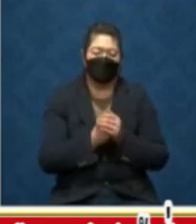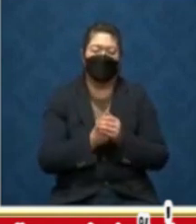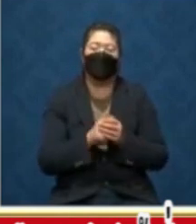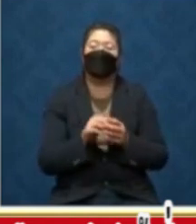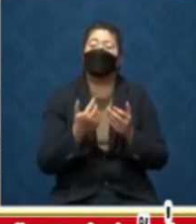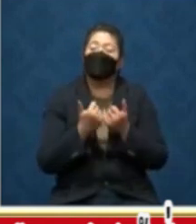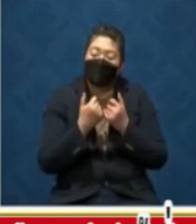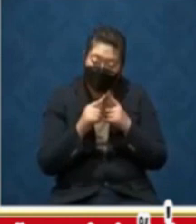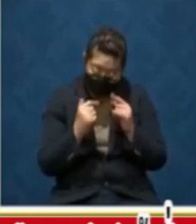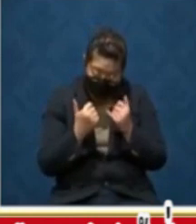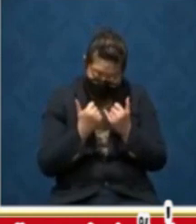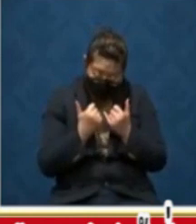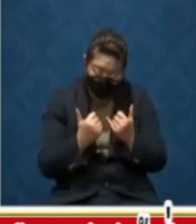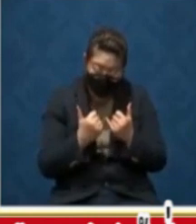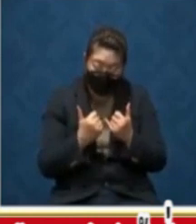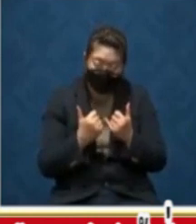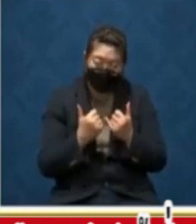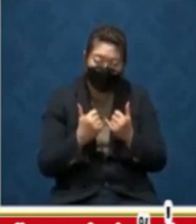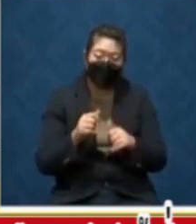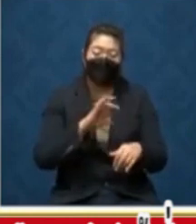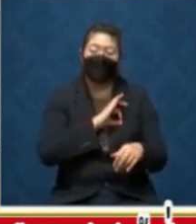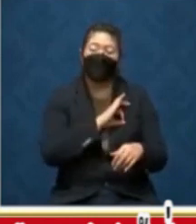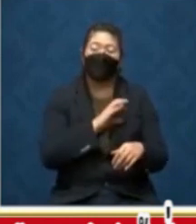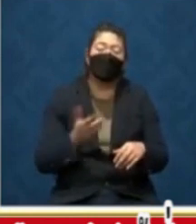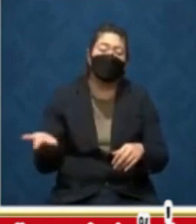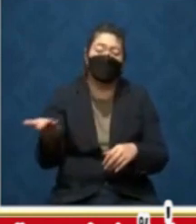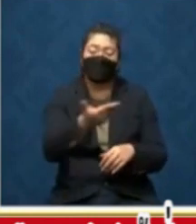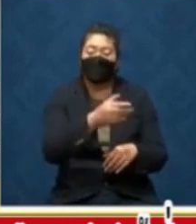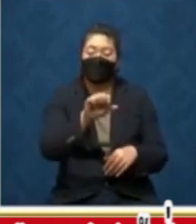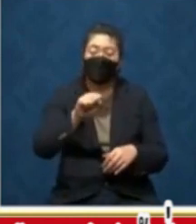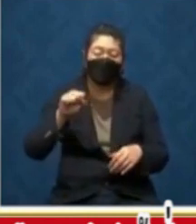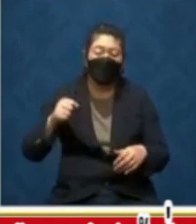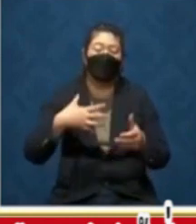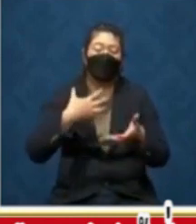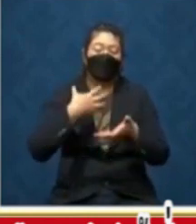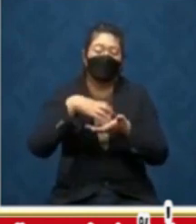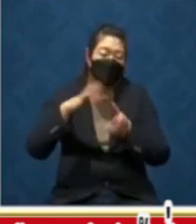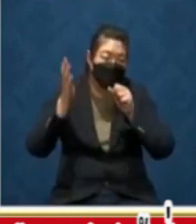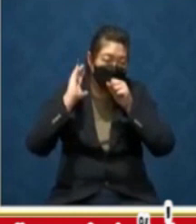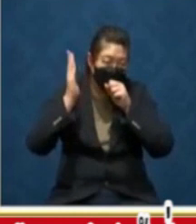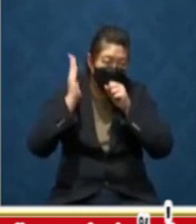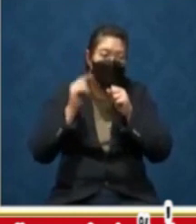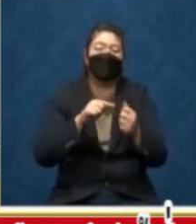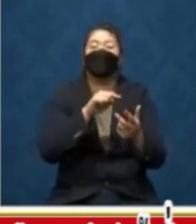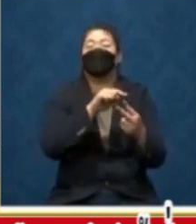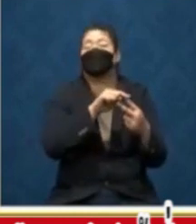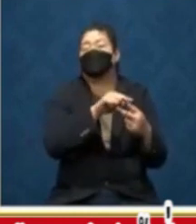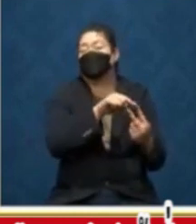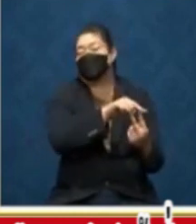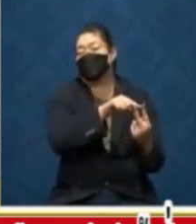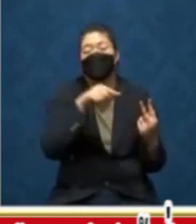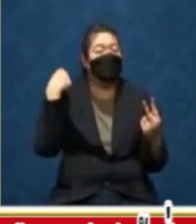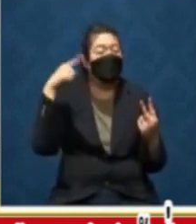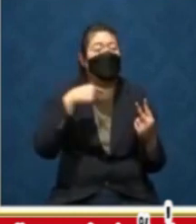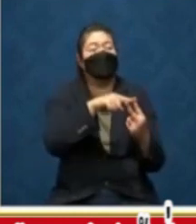พูดทั้งสภาวันนี้นะผมเชื่อว่าเห็นตรงกันว่าว่ามันเป็นกรณีที่มีเหตุมีผล